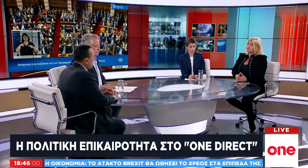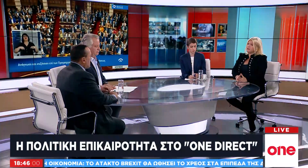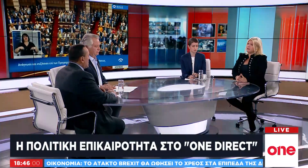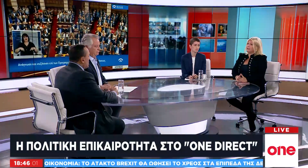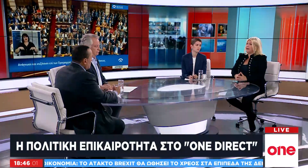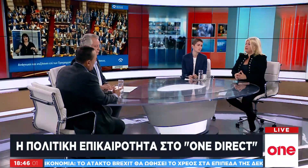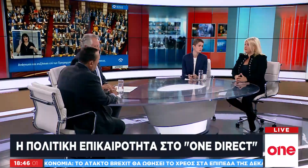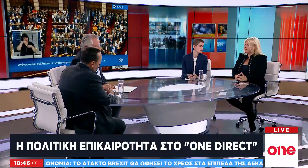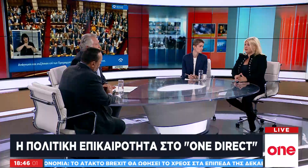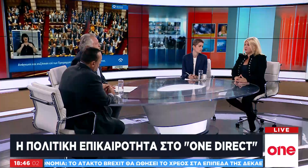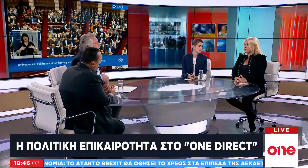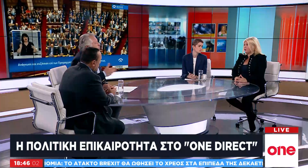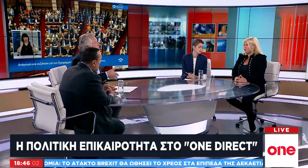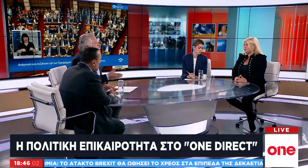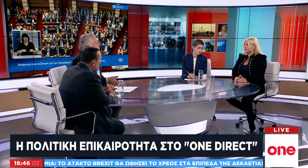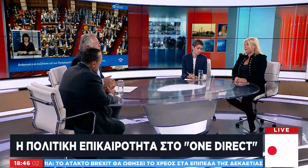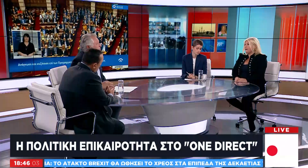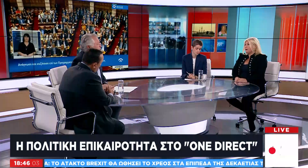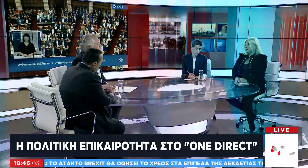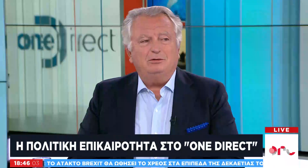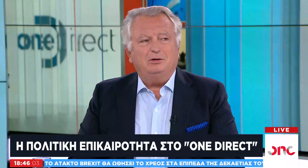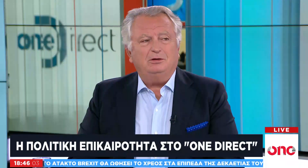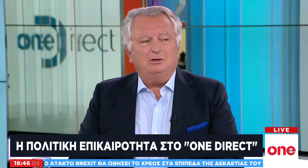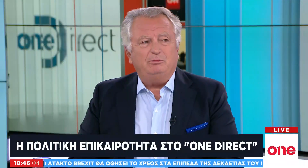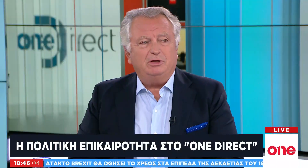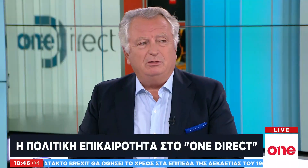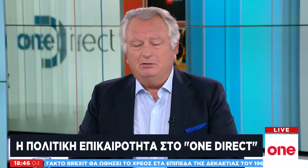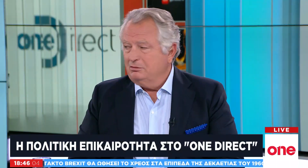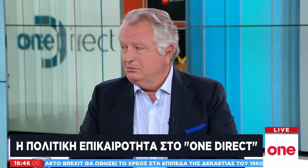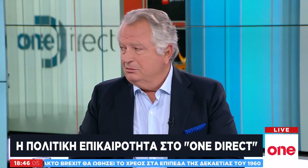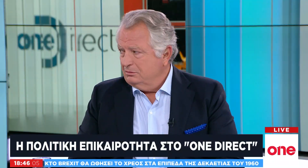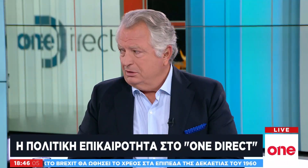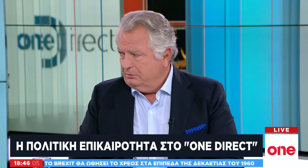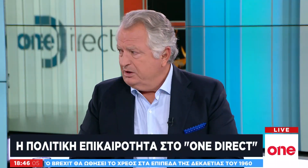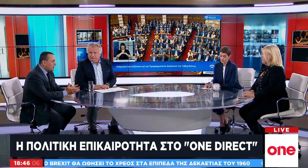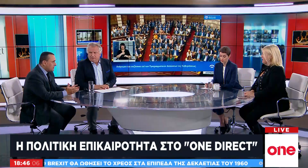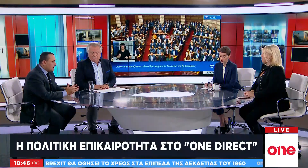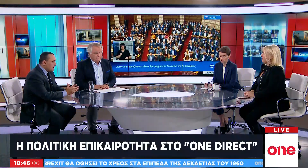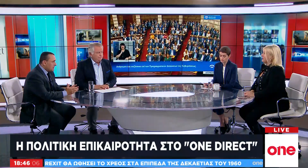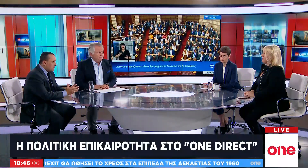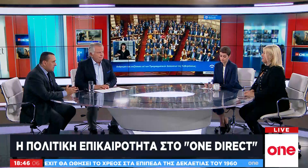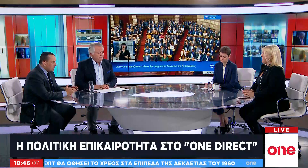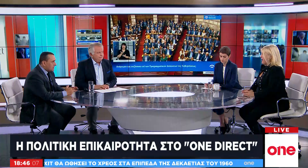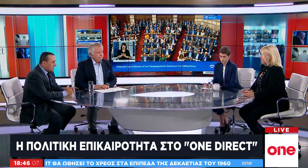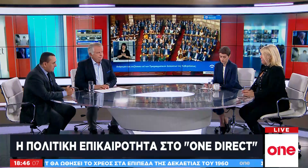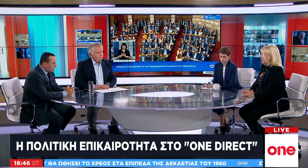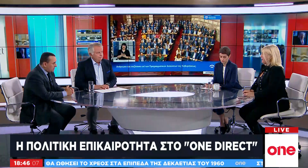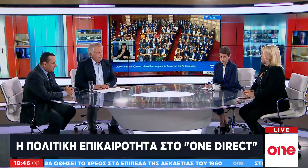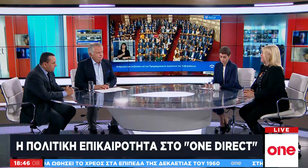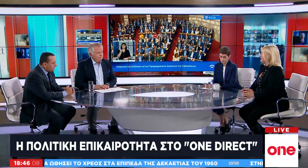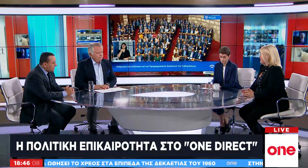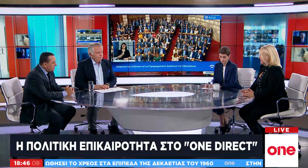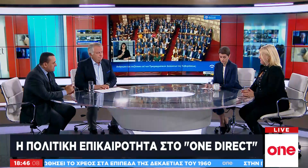μπορέσεις να ηγηθείς ενός χώρους. Χαίρομαι που υπάρχει κοινός τόπος. Νομίζω ότι είμαστε νέοι άνθρωποι.